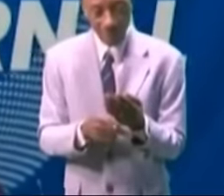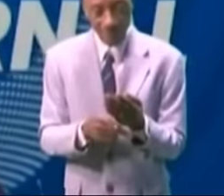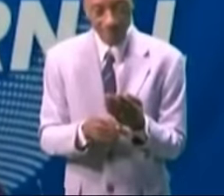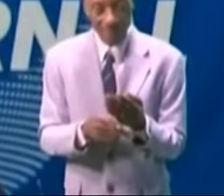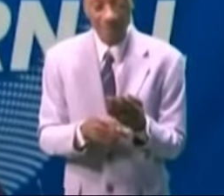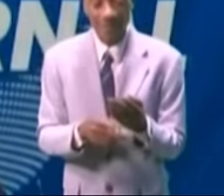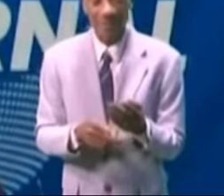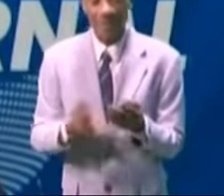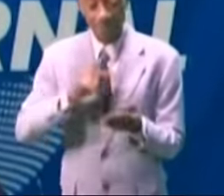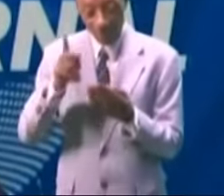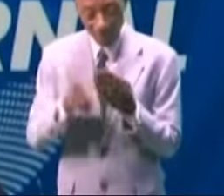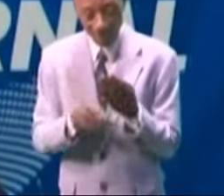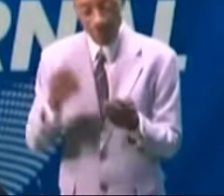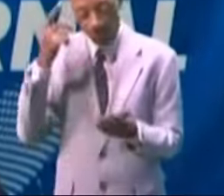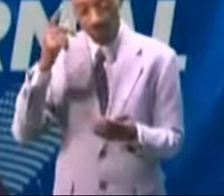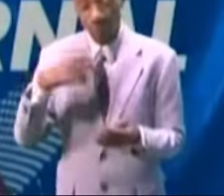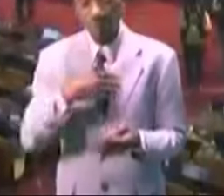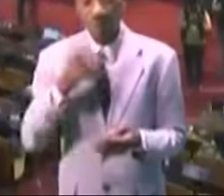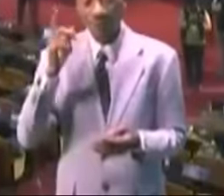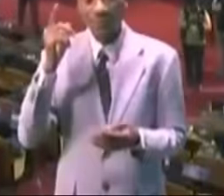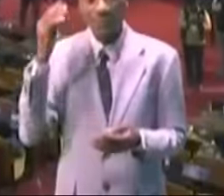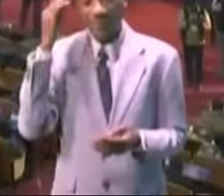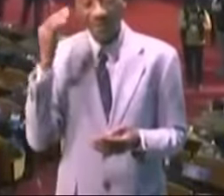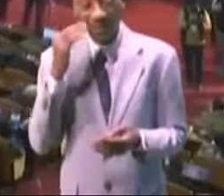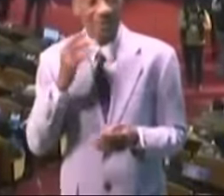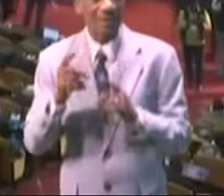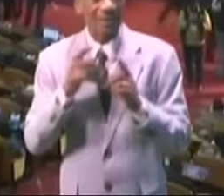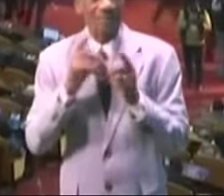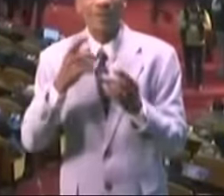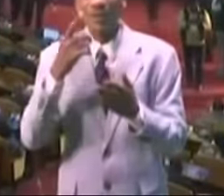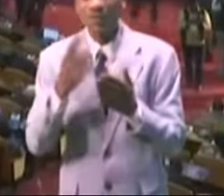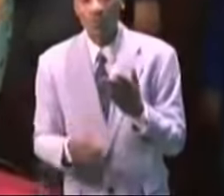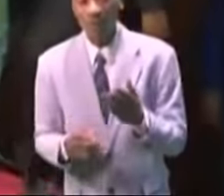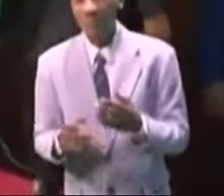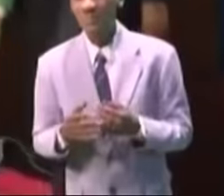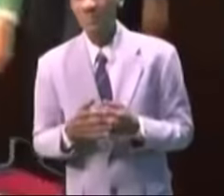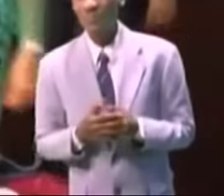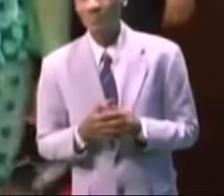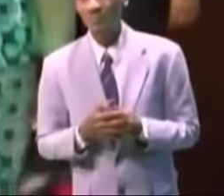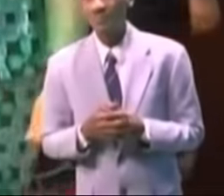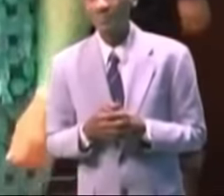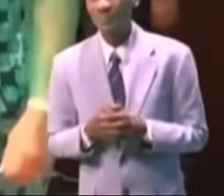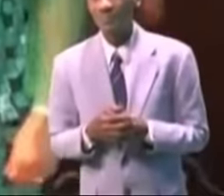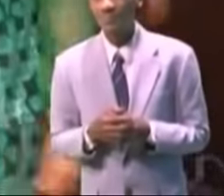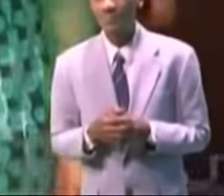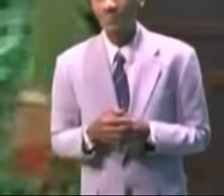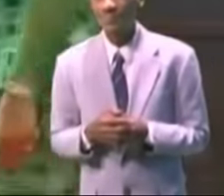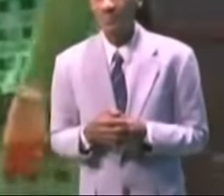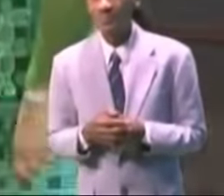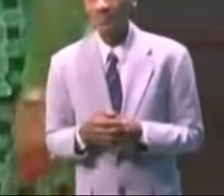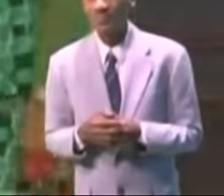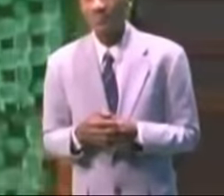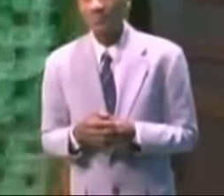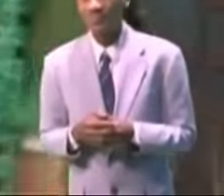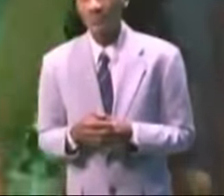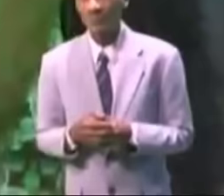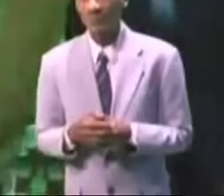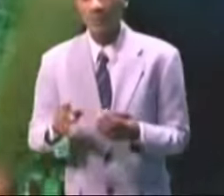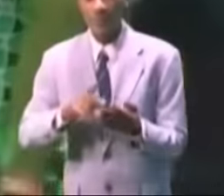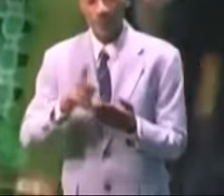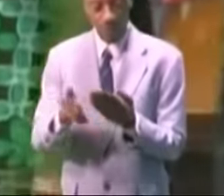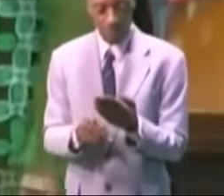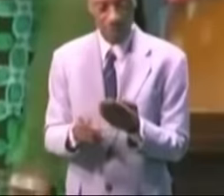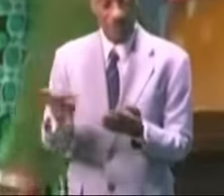Cédric et Nina pour les commentaires. Un premier grand oral réussi qui a redonné de l'espoir à tout un